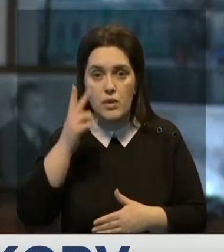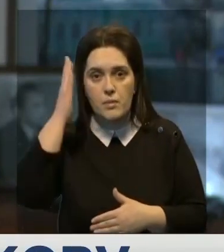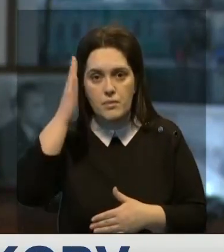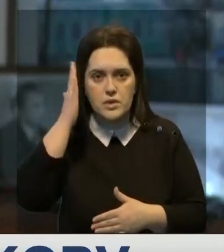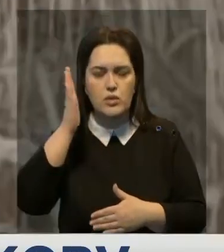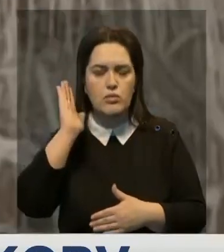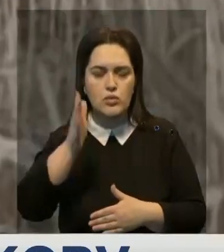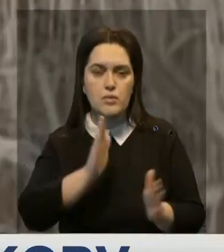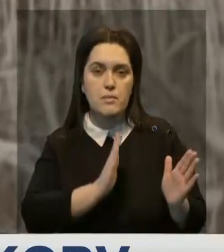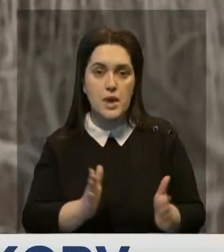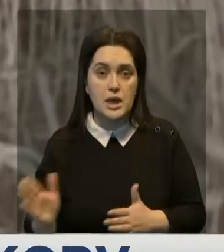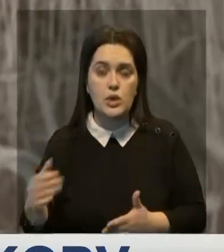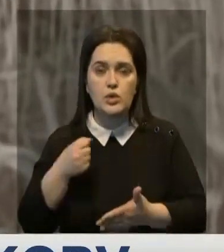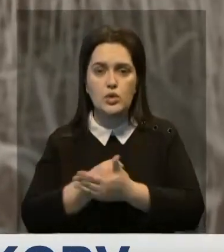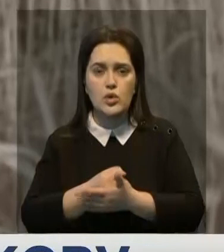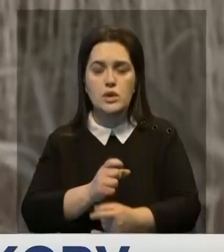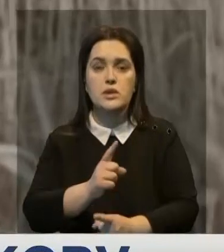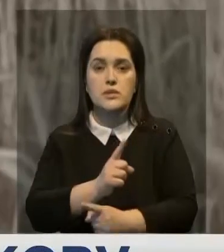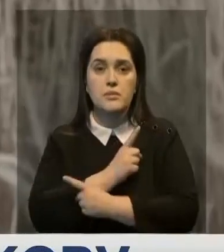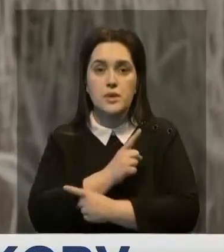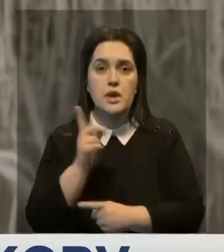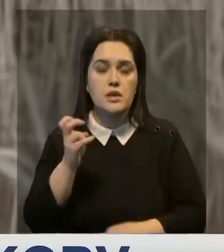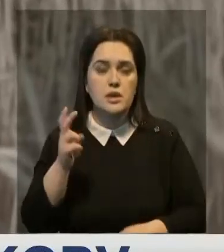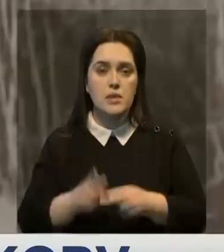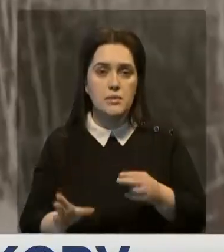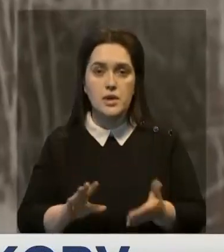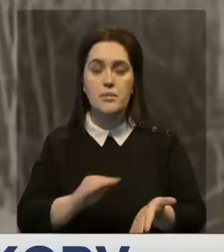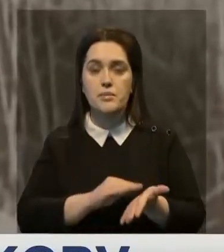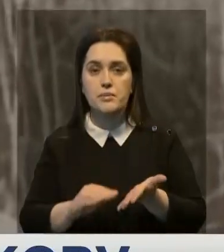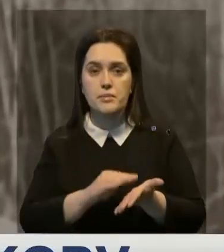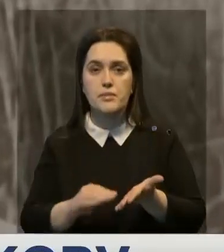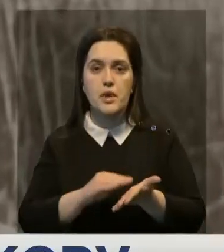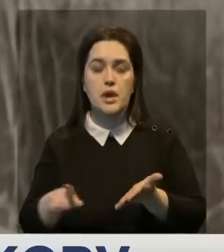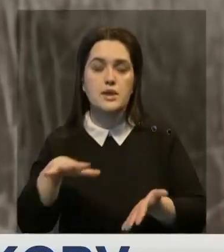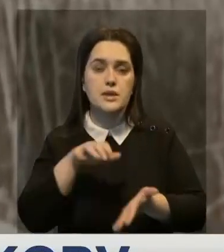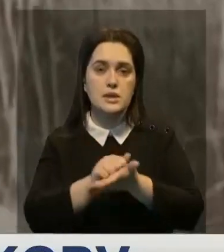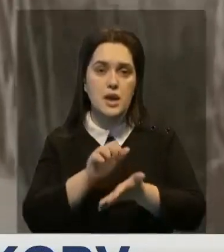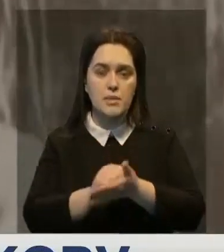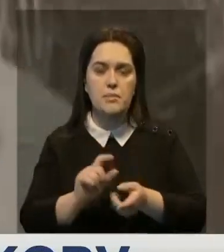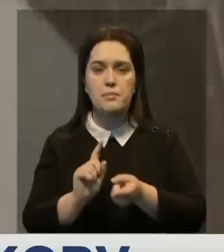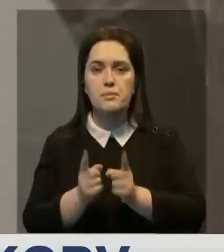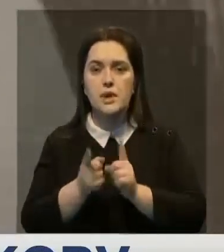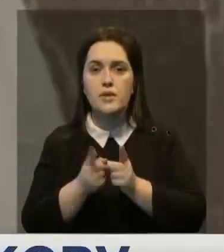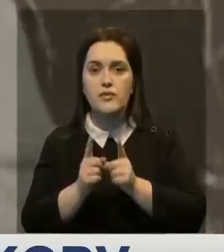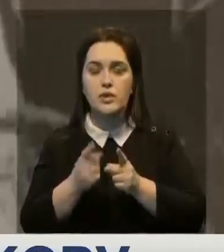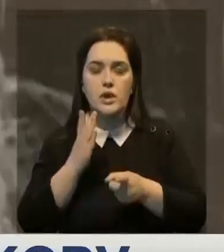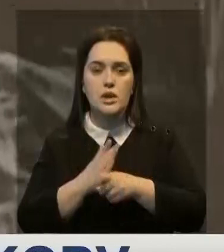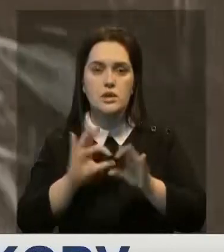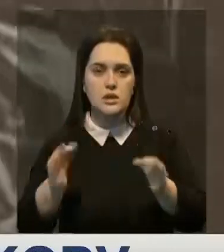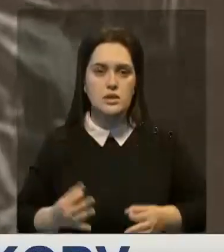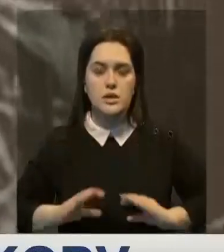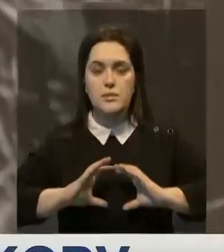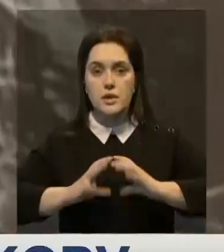вашу голову. До самой смерти Кокимбек Салыков не прекращал писать. Он также занимался переводами произведений классиков